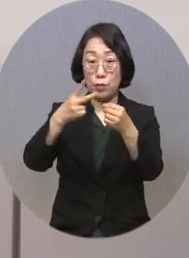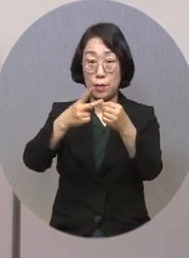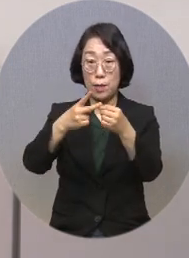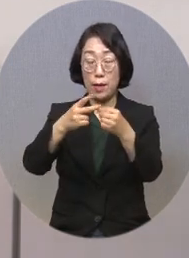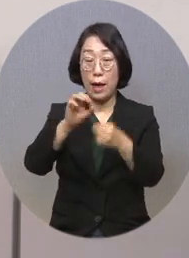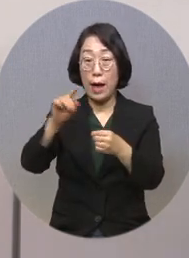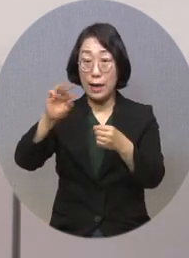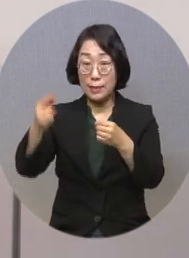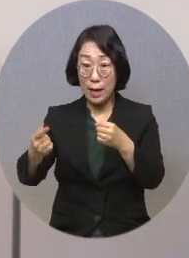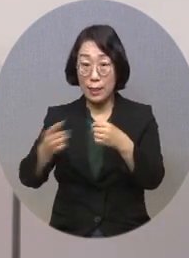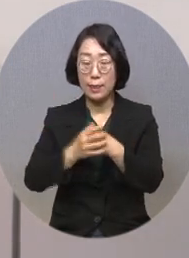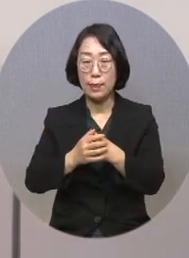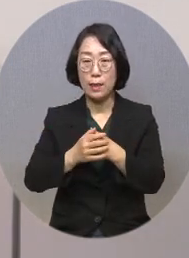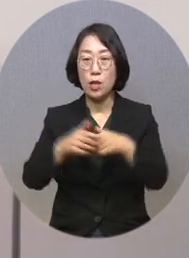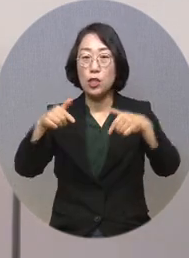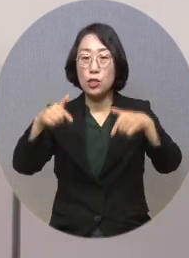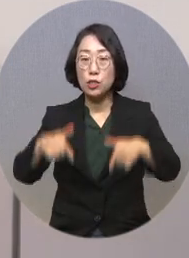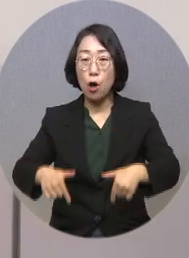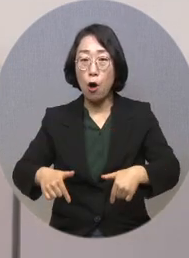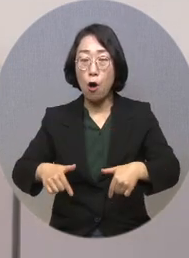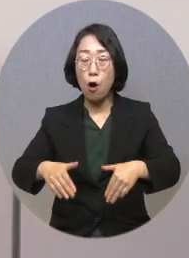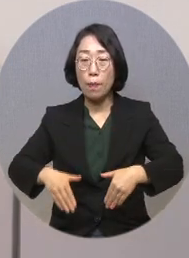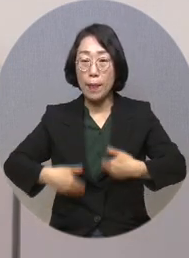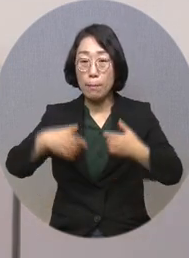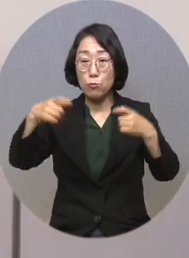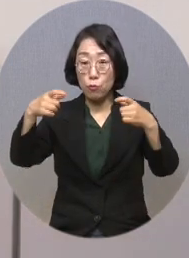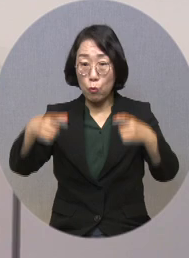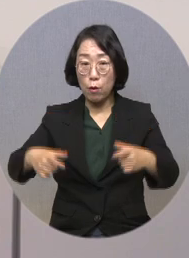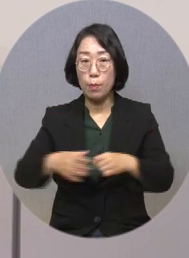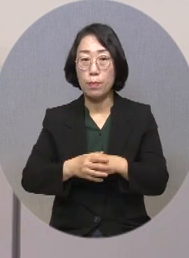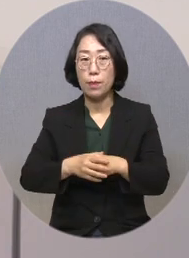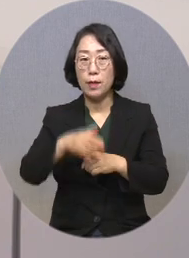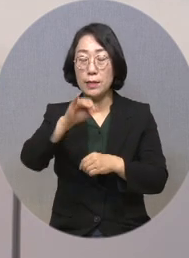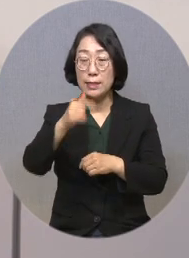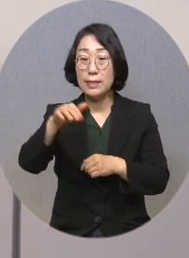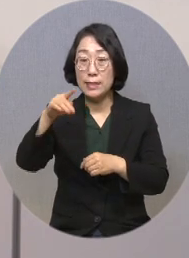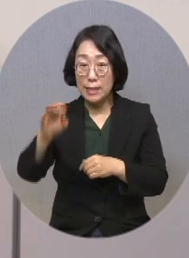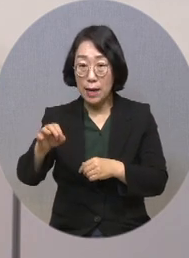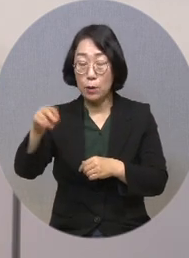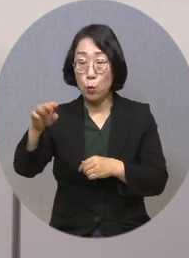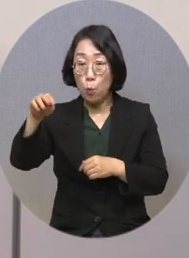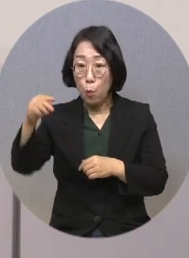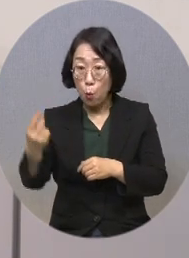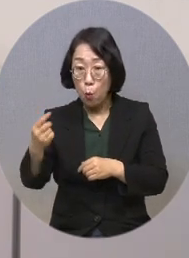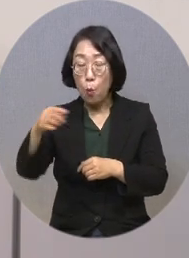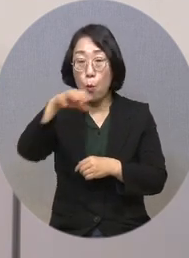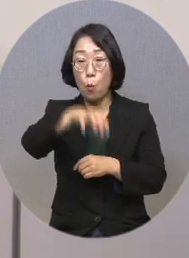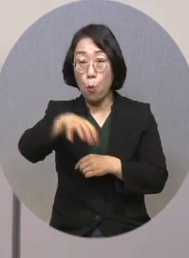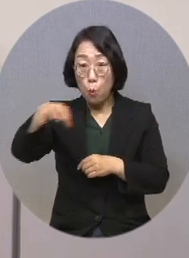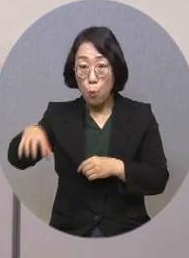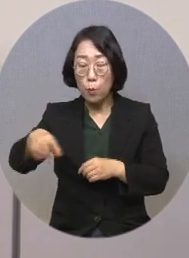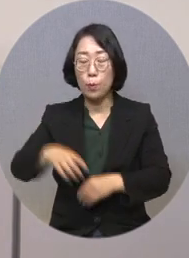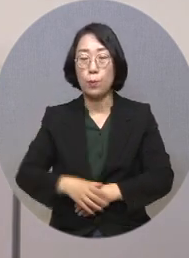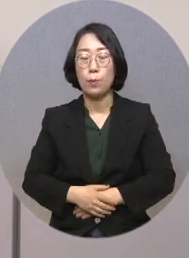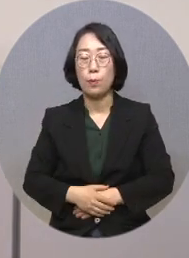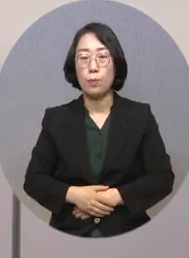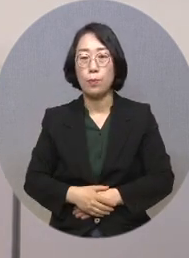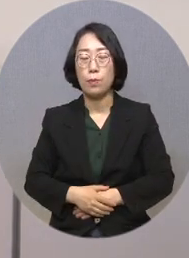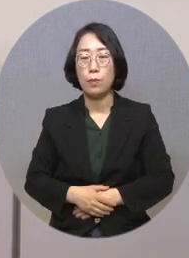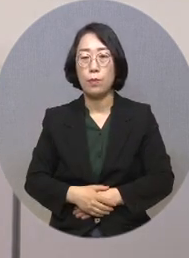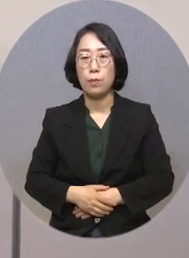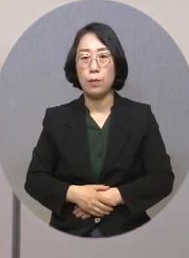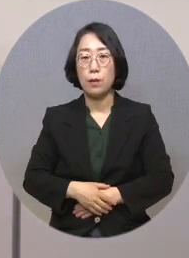아산 서남부권 특히 신창, 도고, 선장, 인주 등이 여기에 해당하는데요.